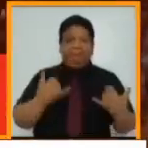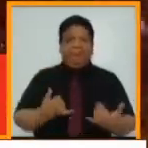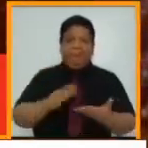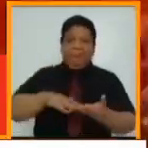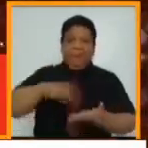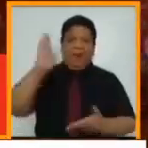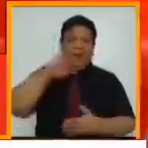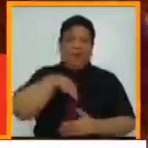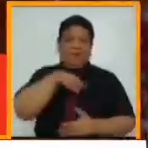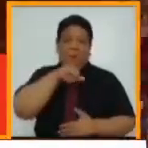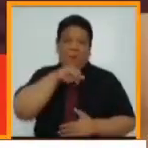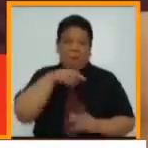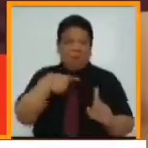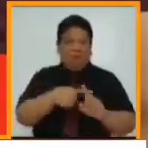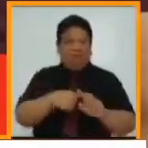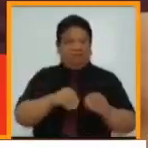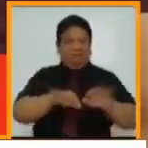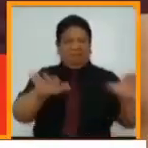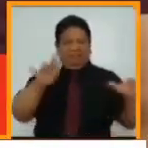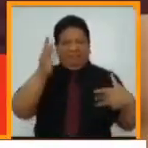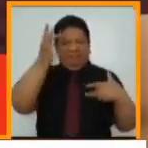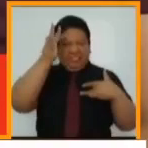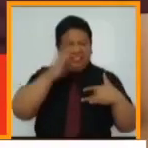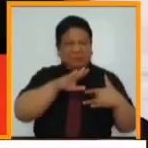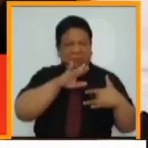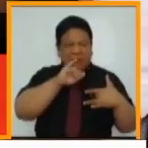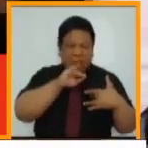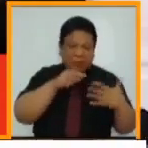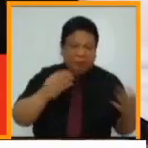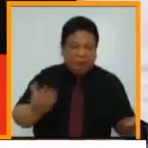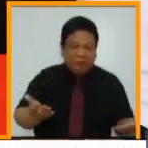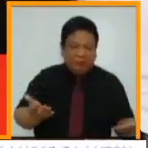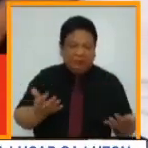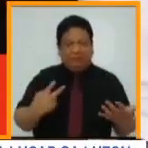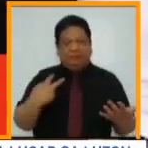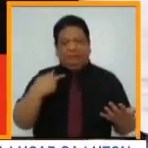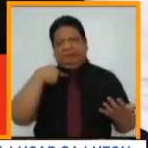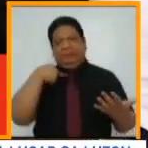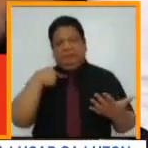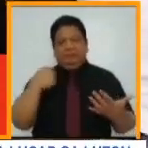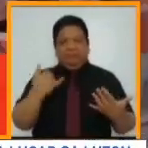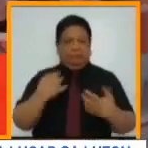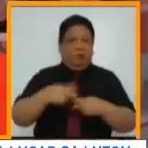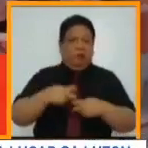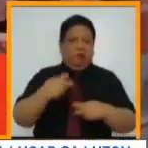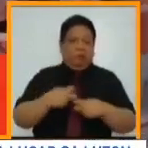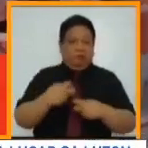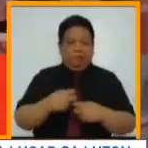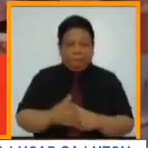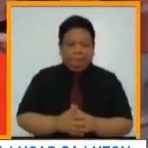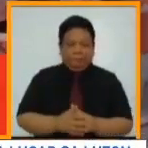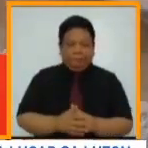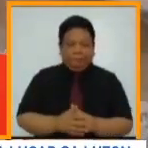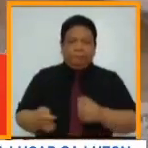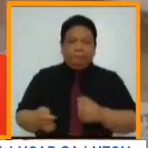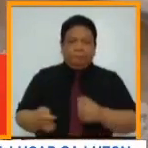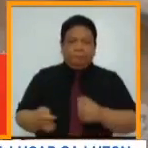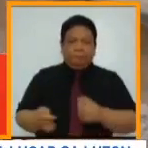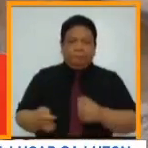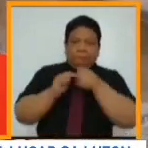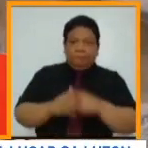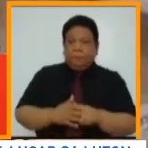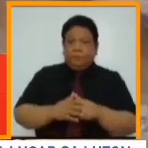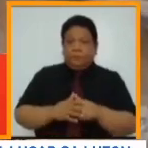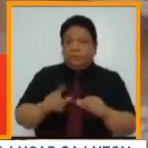Wala rin mo po kami magawa kasi nagtaas talaga yung presyo niya. Hirap din makakuha ng supply ng baboy ang mga naglilechon. Sa kilalang